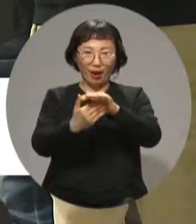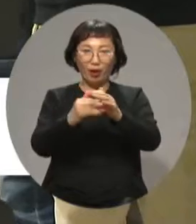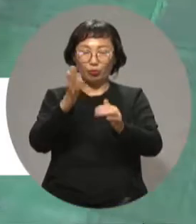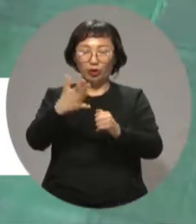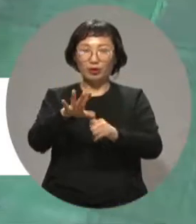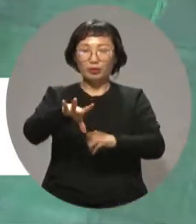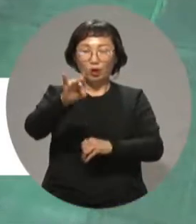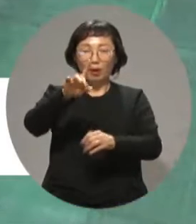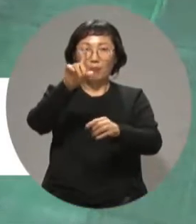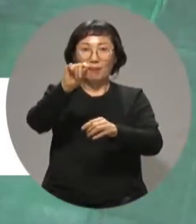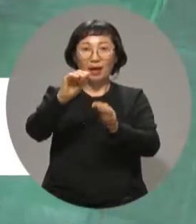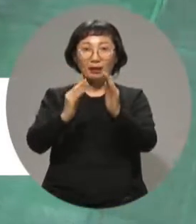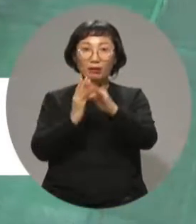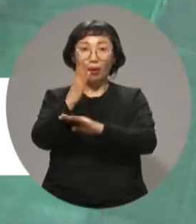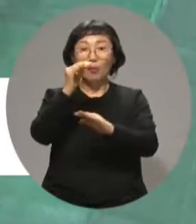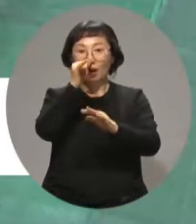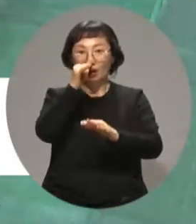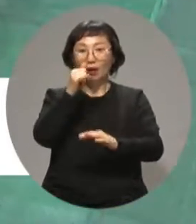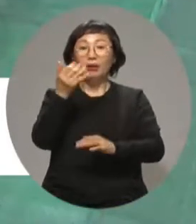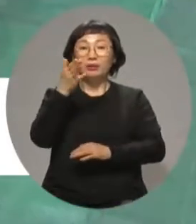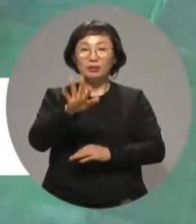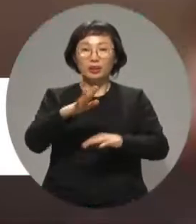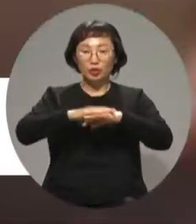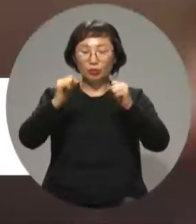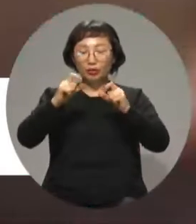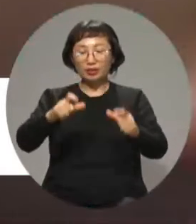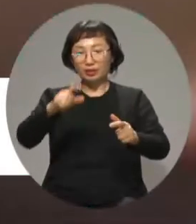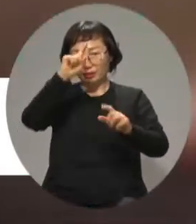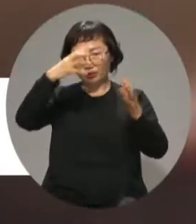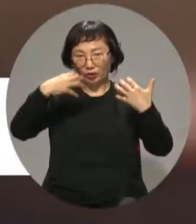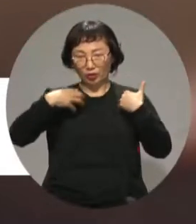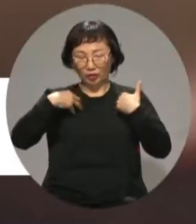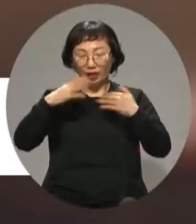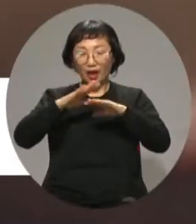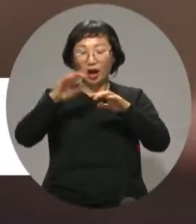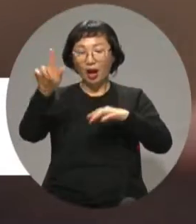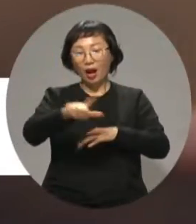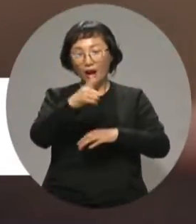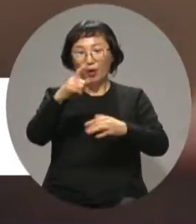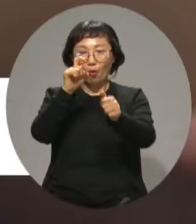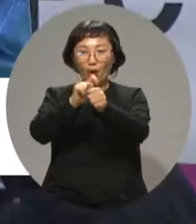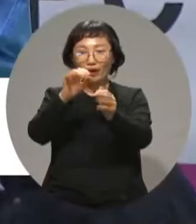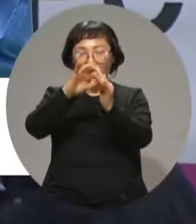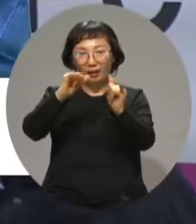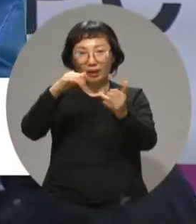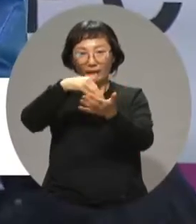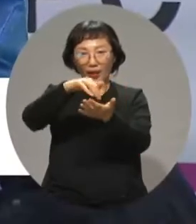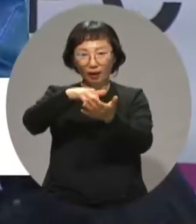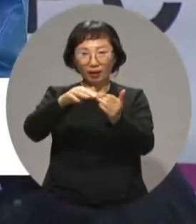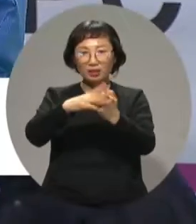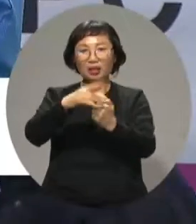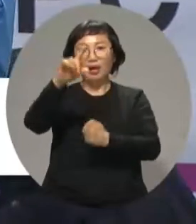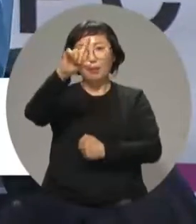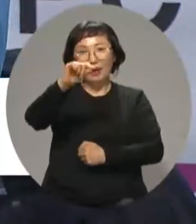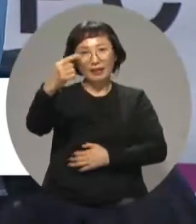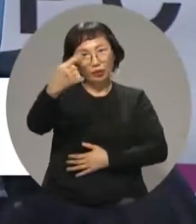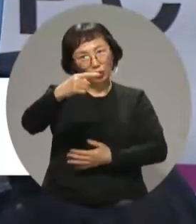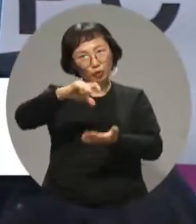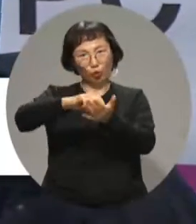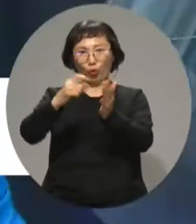넘어선 건데 전라북도 보건당국은 보내서 하루에 확인할 수 있는 pcr 검사 수는 11,000 여권 이라고